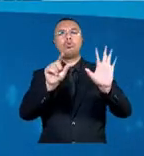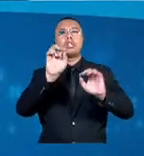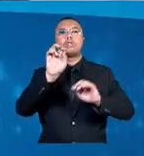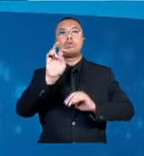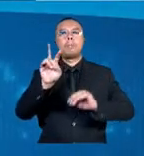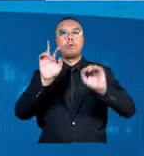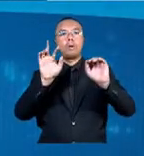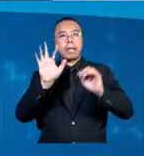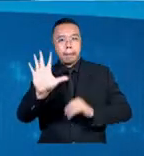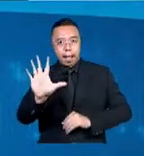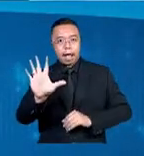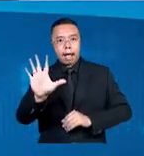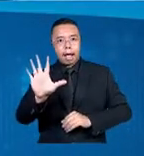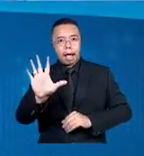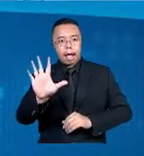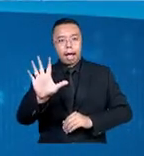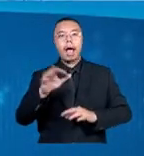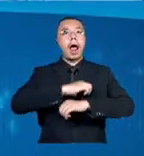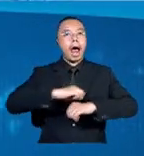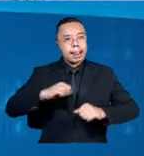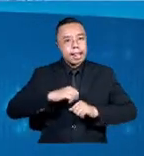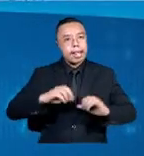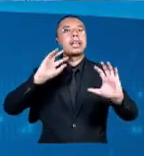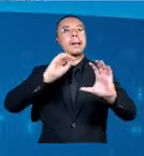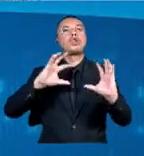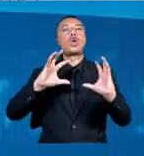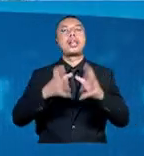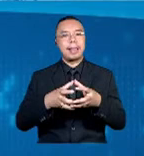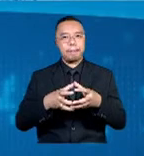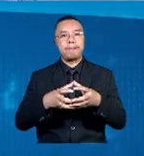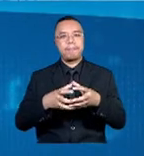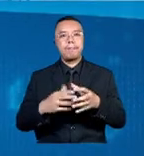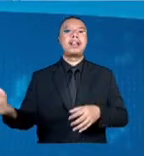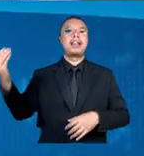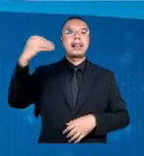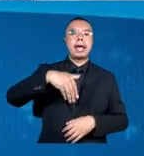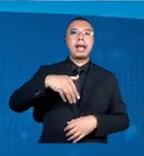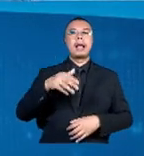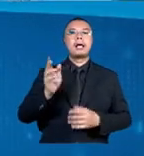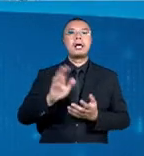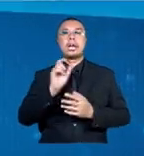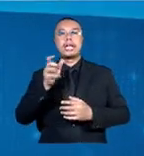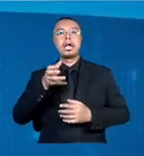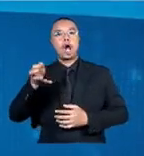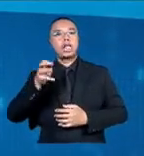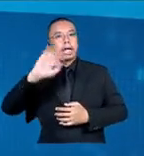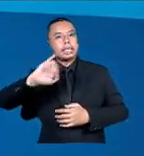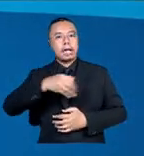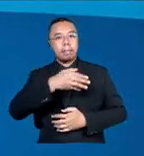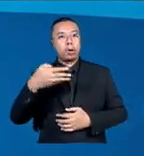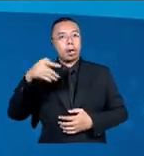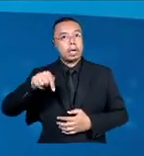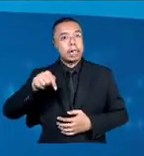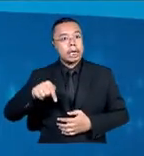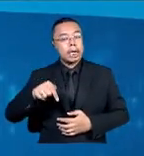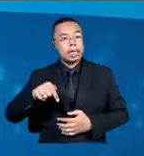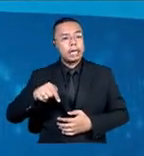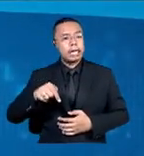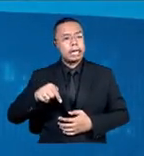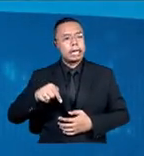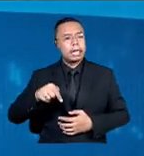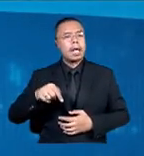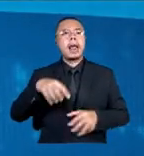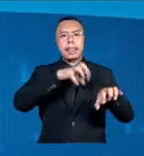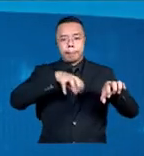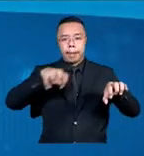2.725 atlet dan ofisial yang akan datang bertanding di Kota Jayapura. Dan venue-venue